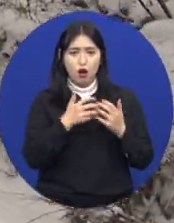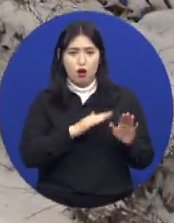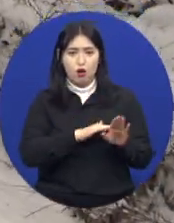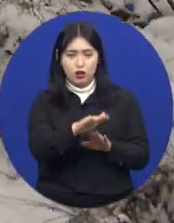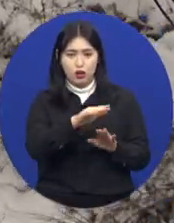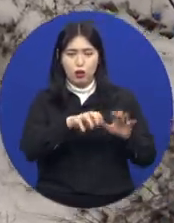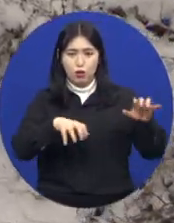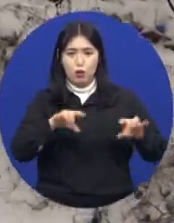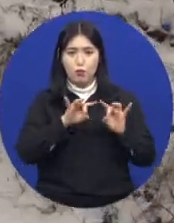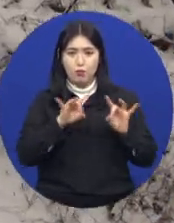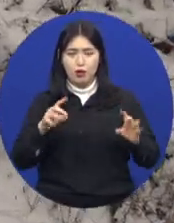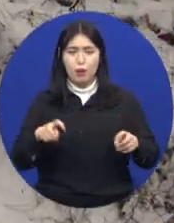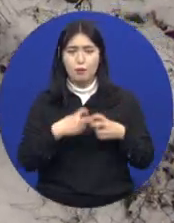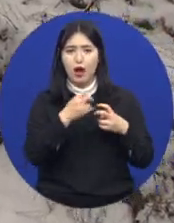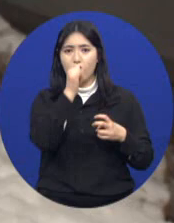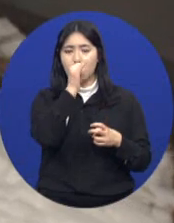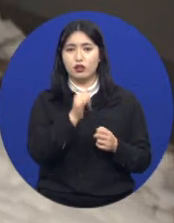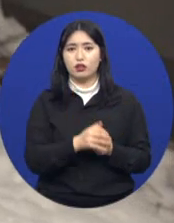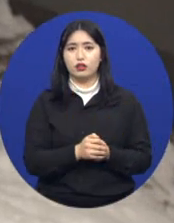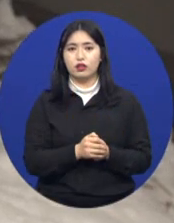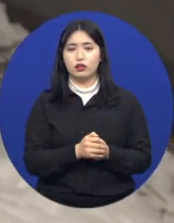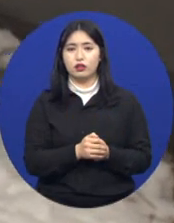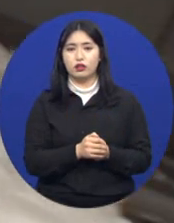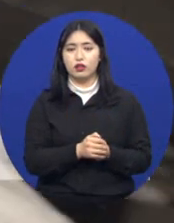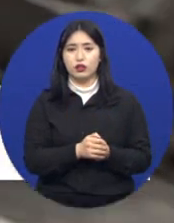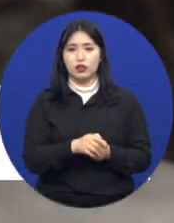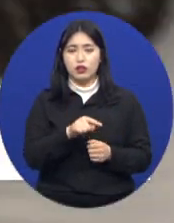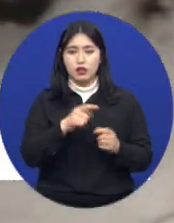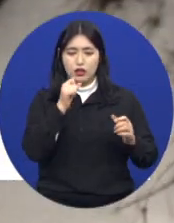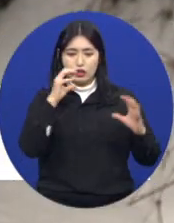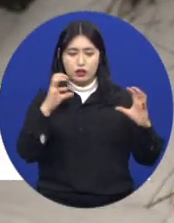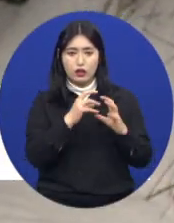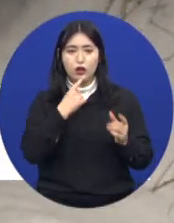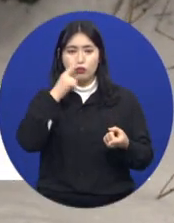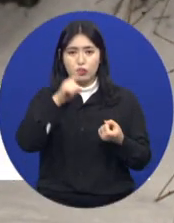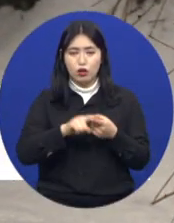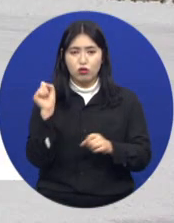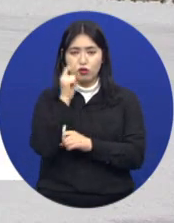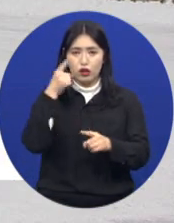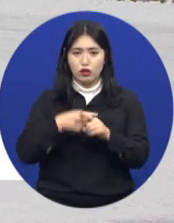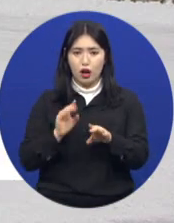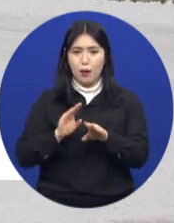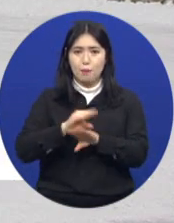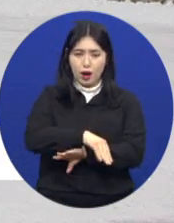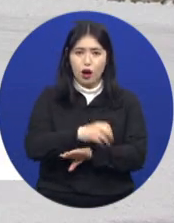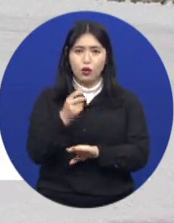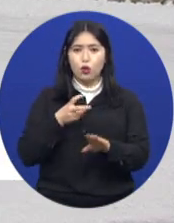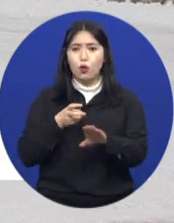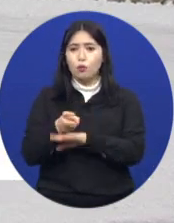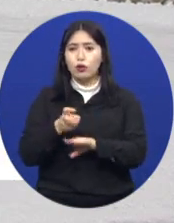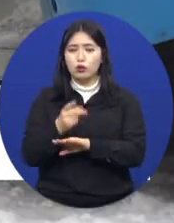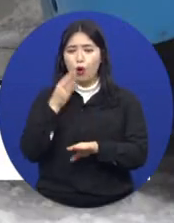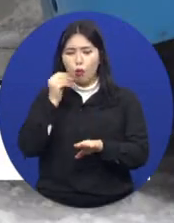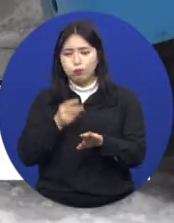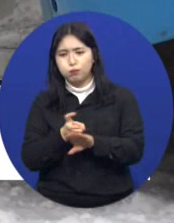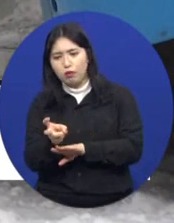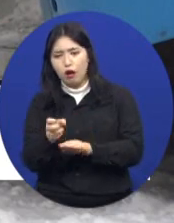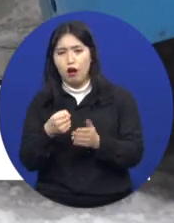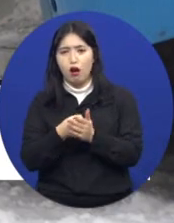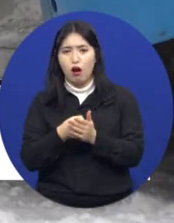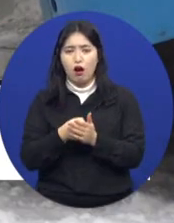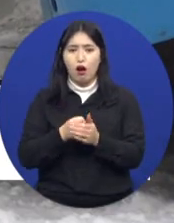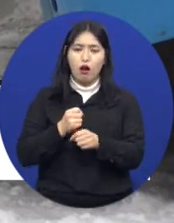곳곳에서는 사고도 속출했습니다 체인 없이 주행하다 도랑에 빠지고 손님을 태운 버스 도 미끄러져 꼼짝달싹